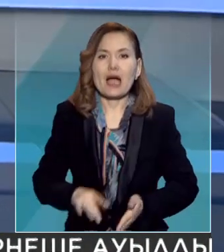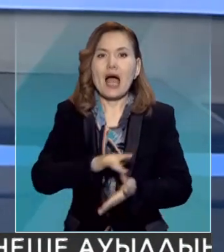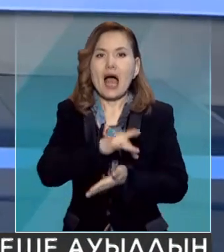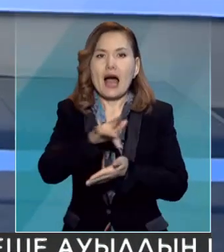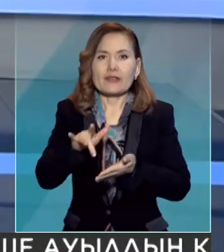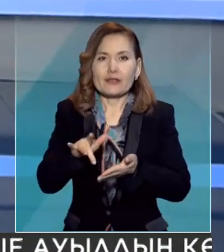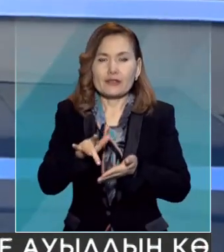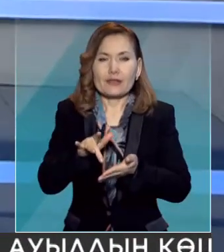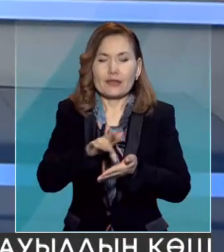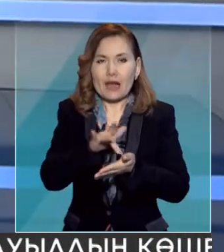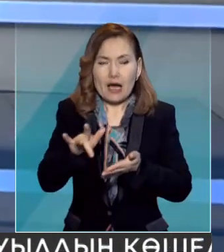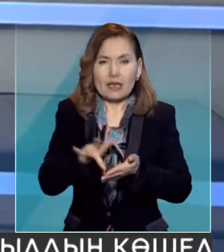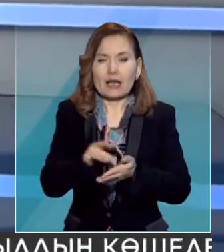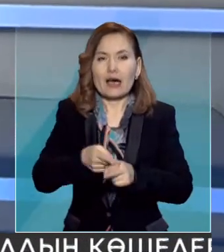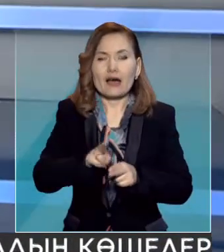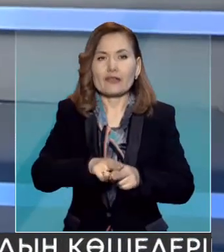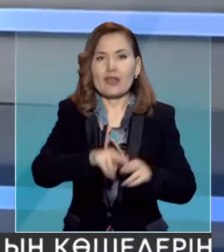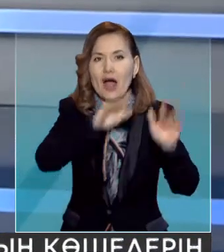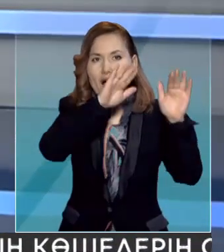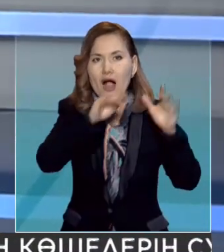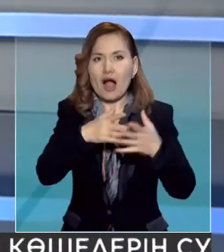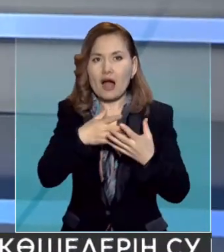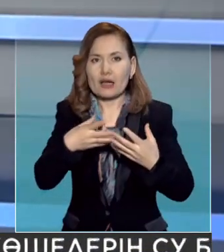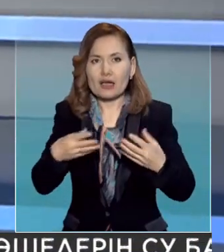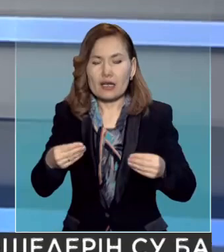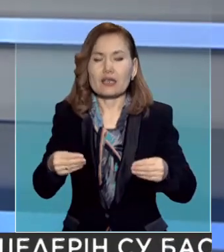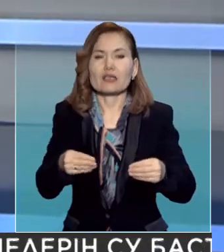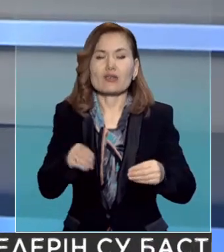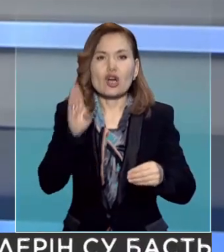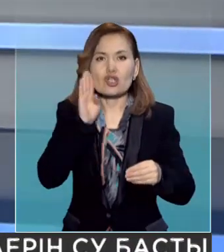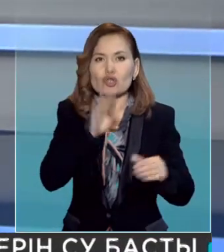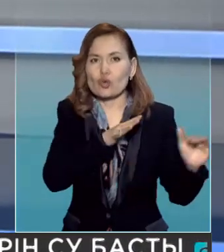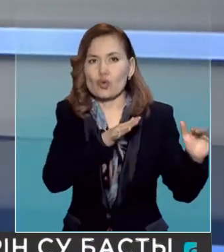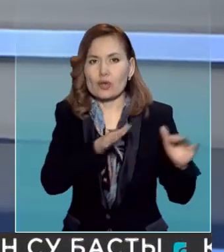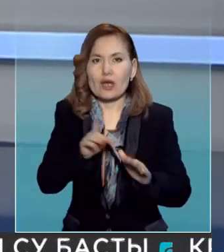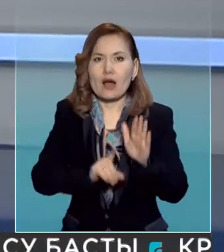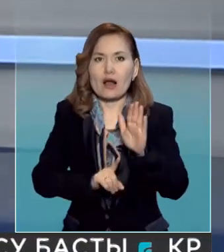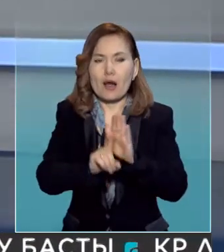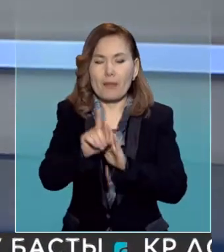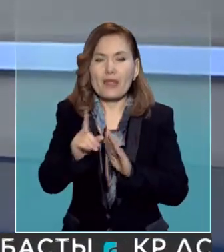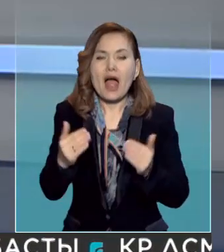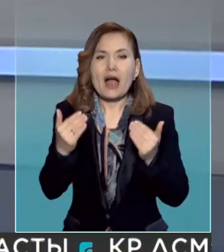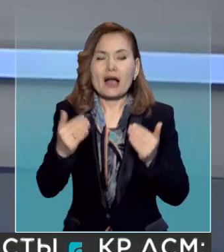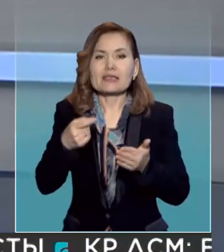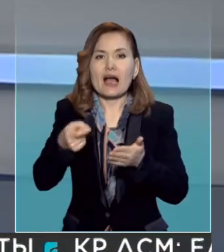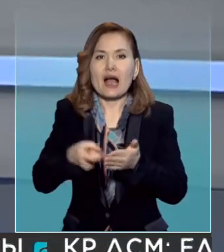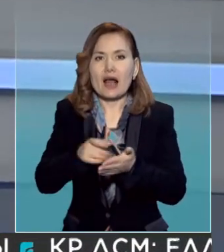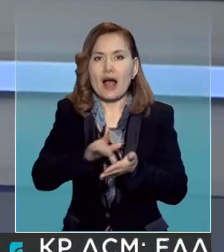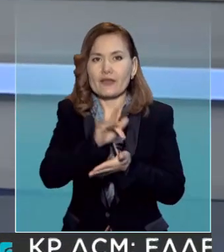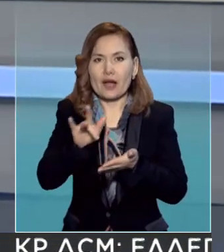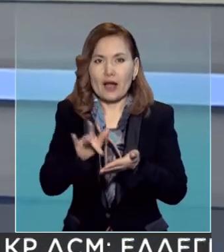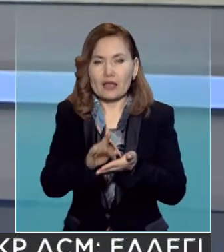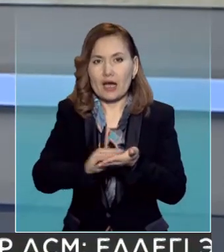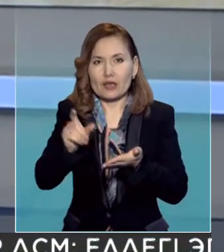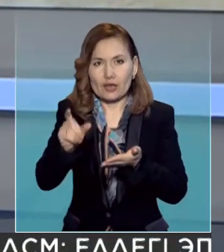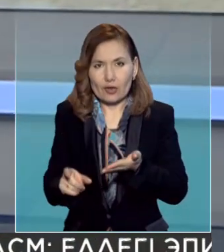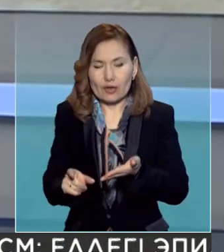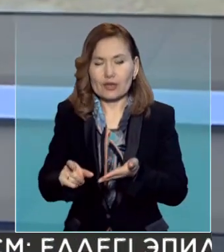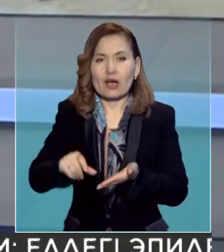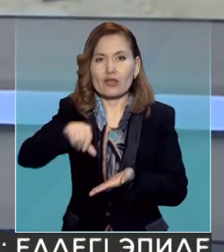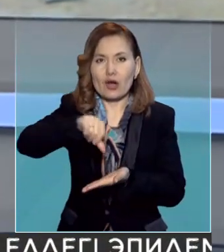Далада ағып келген қар суы Қарағанды көшелерінде басты. Қазір сол өңірдегі тілшіміз Руслан Нұрланұлы бізбен байланысқа